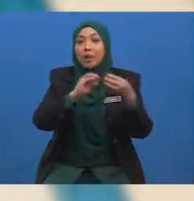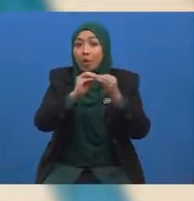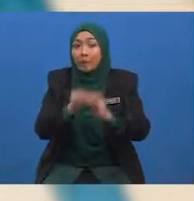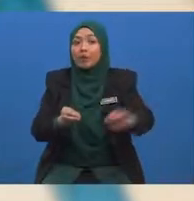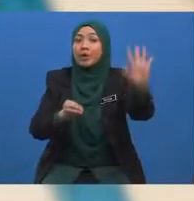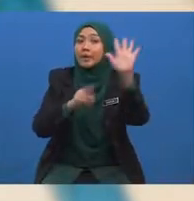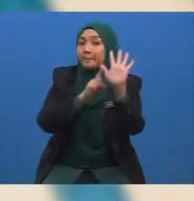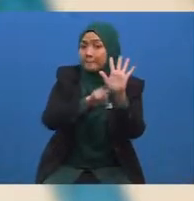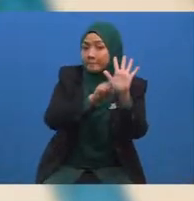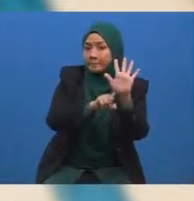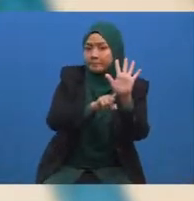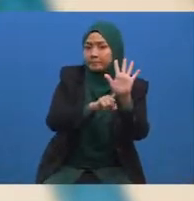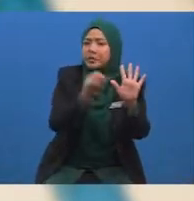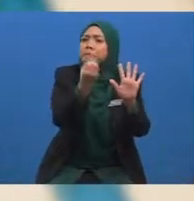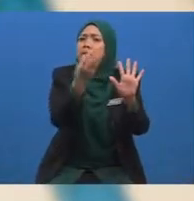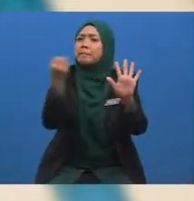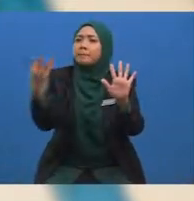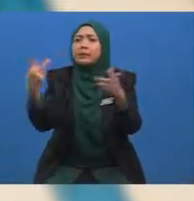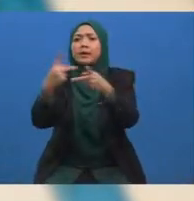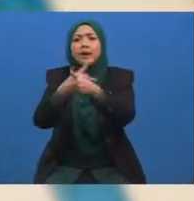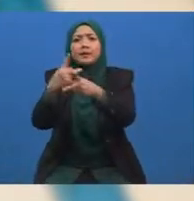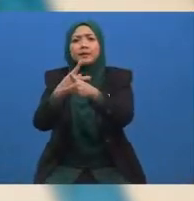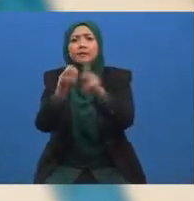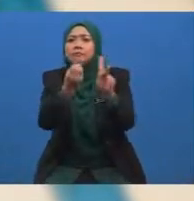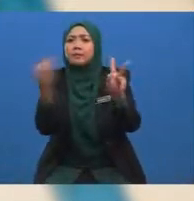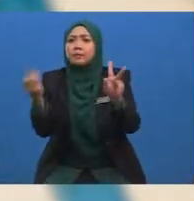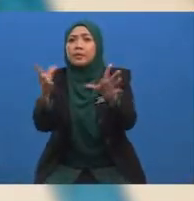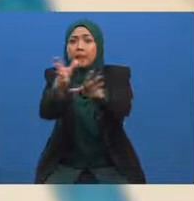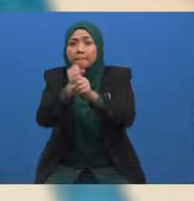ya nombor yang bila didarabkan hasilnya 5?